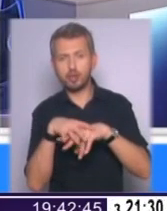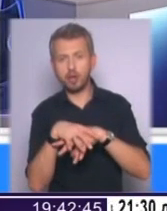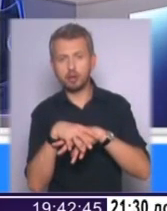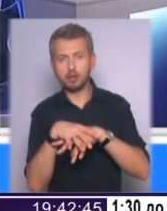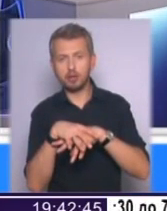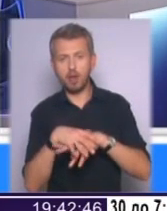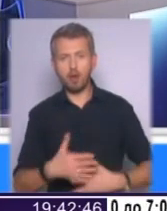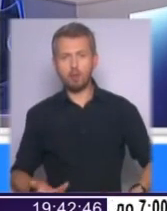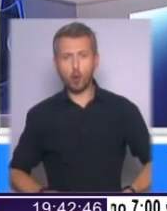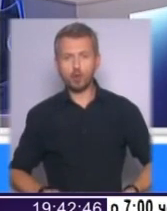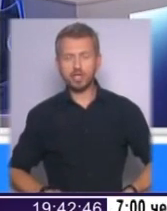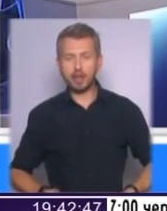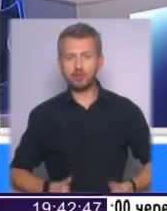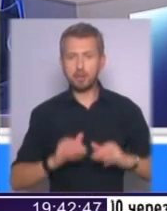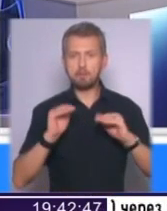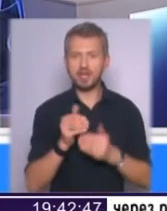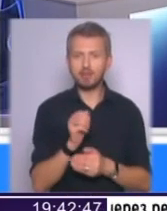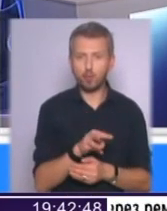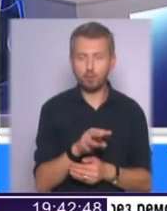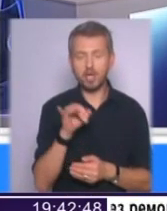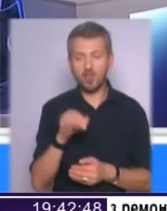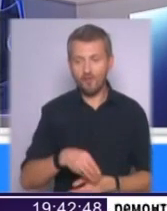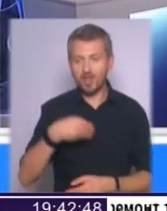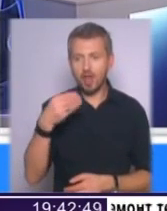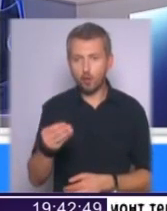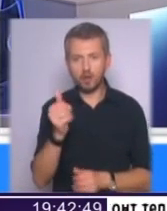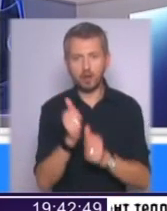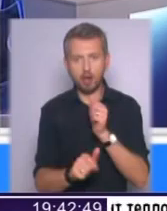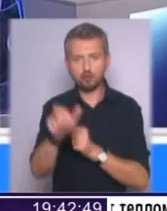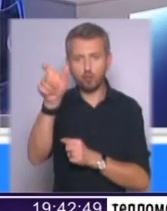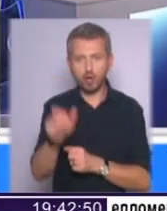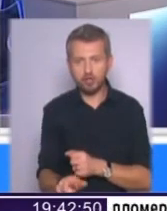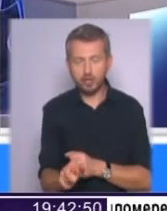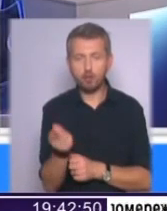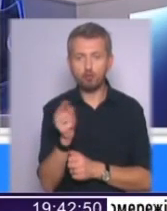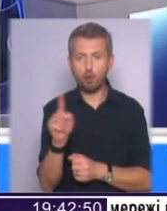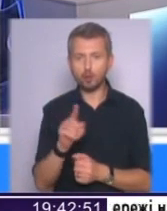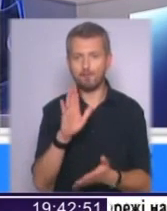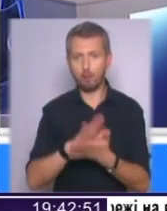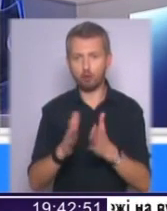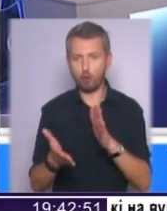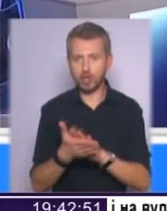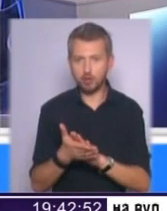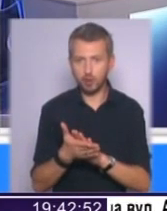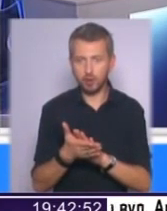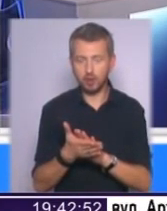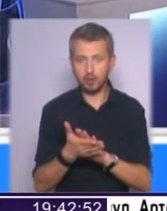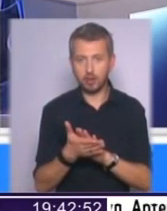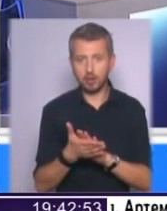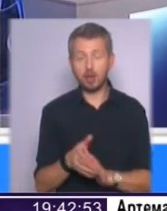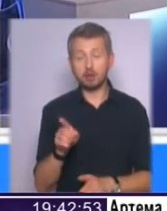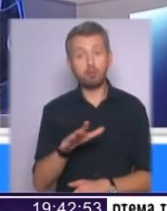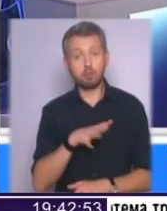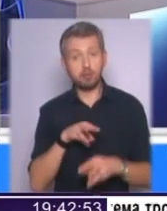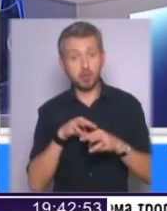подсчитан прожиточний мінімум і видається кожному гражданину то, що полагається. Ты был министром, ты